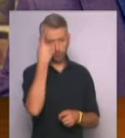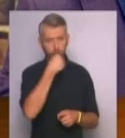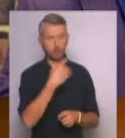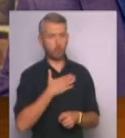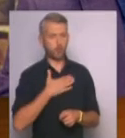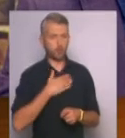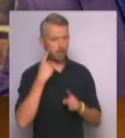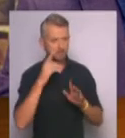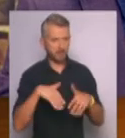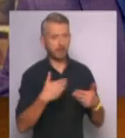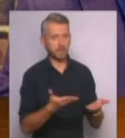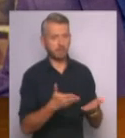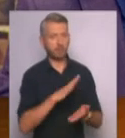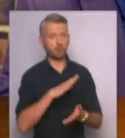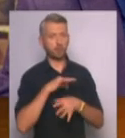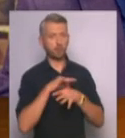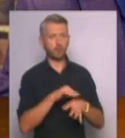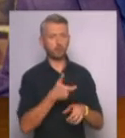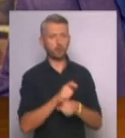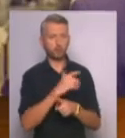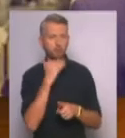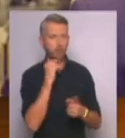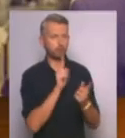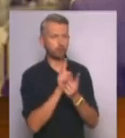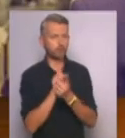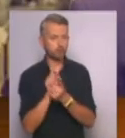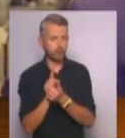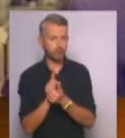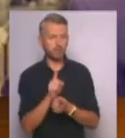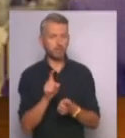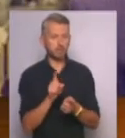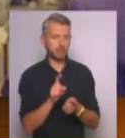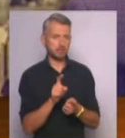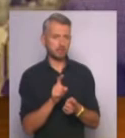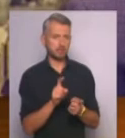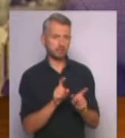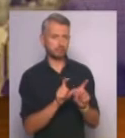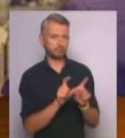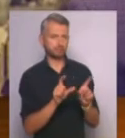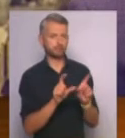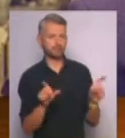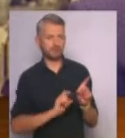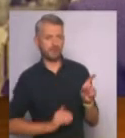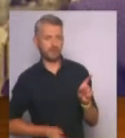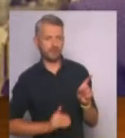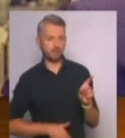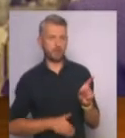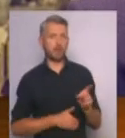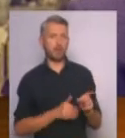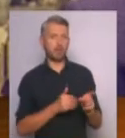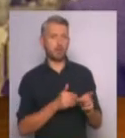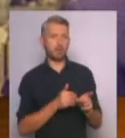ініціатива, і було проведено дуже багато зустрічей з перевізниками сміття. Комерційний сектор взагалі